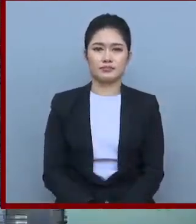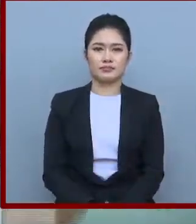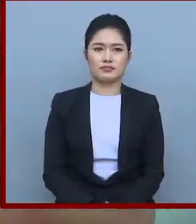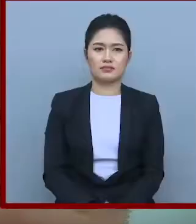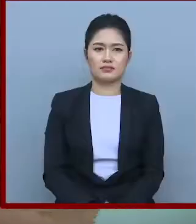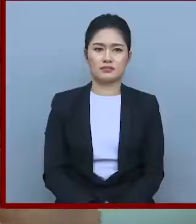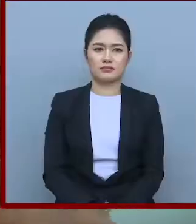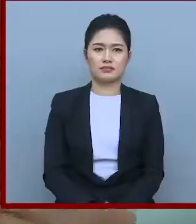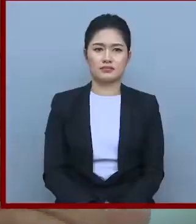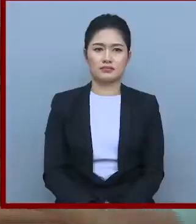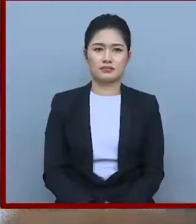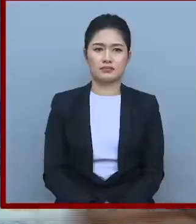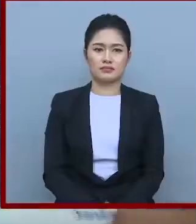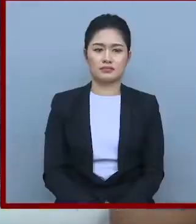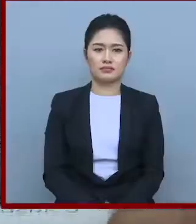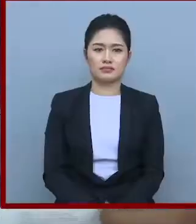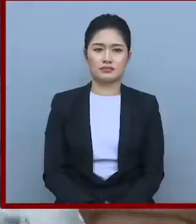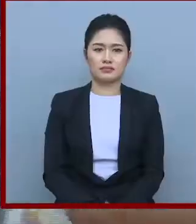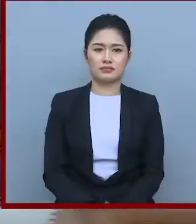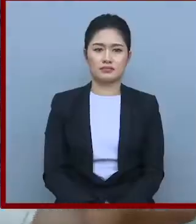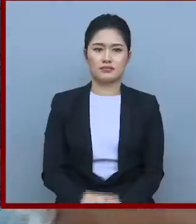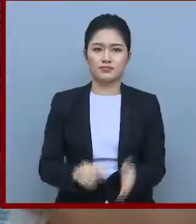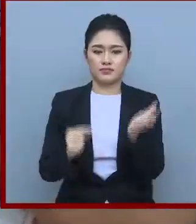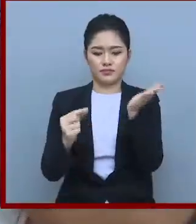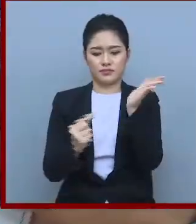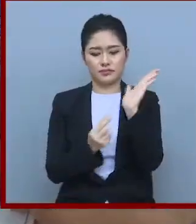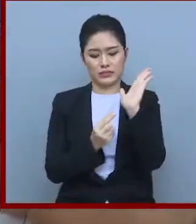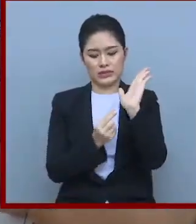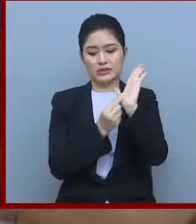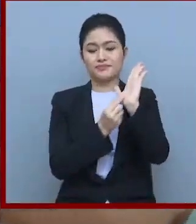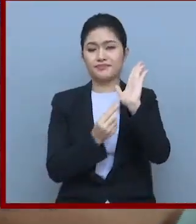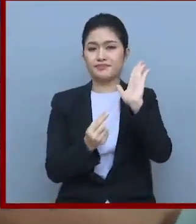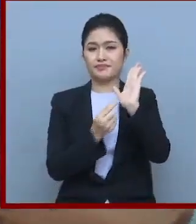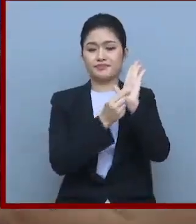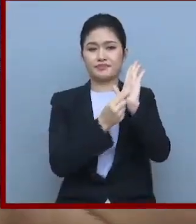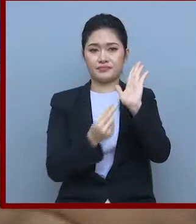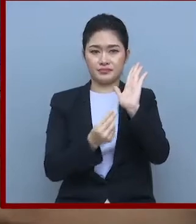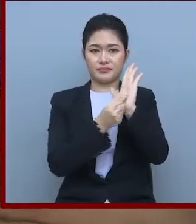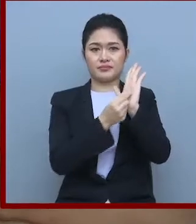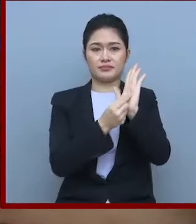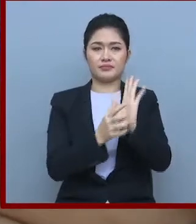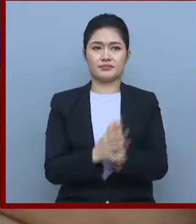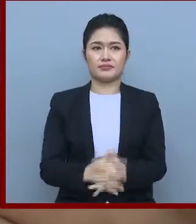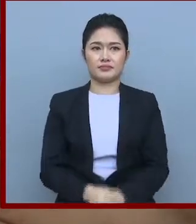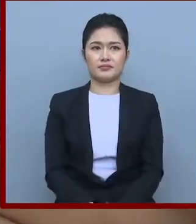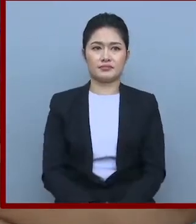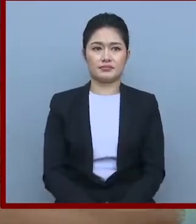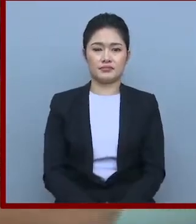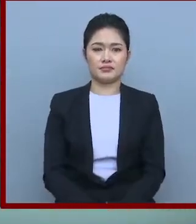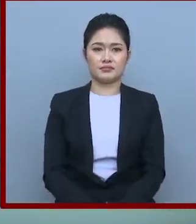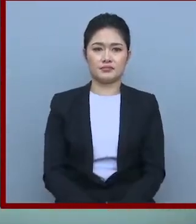แล้วก็ขั้วต่อนะครับก็จะเป็นตรงนี้เลยเสียบเข้าแบบนี้เลยนะครับ